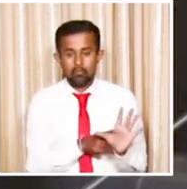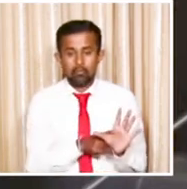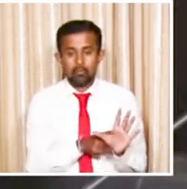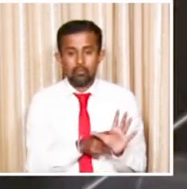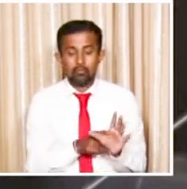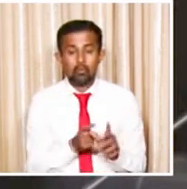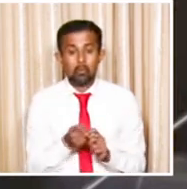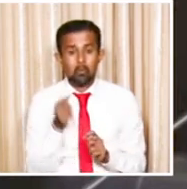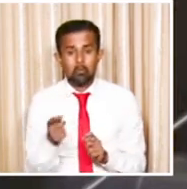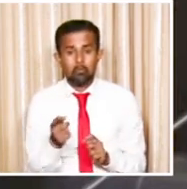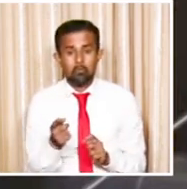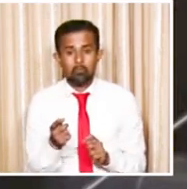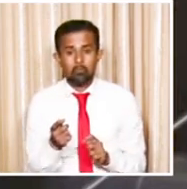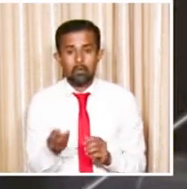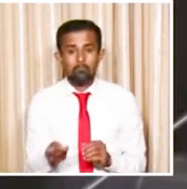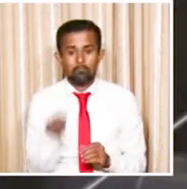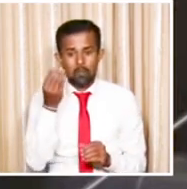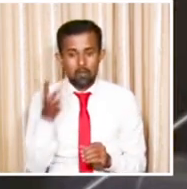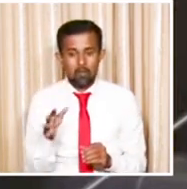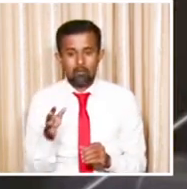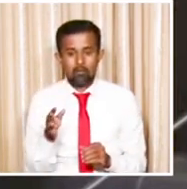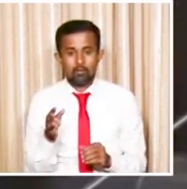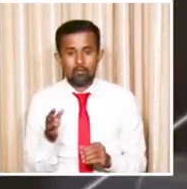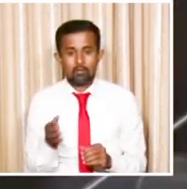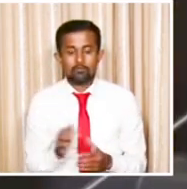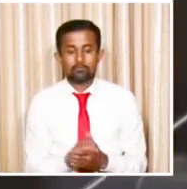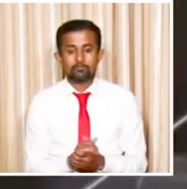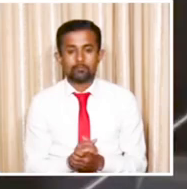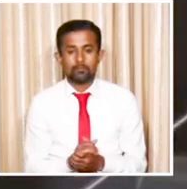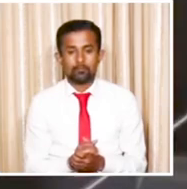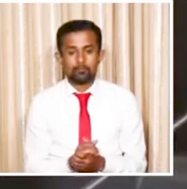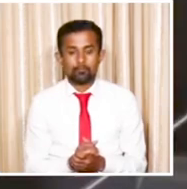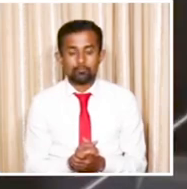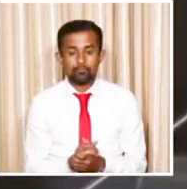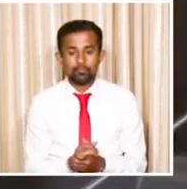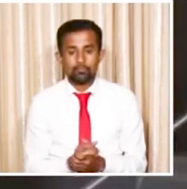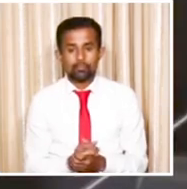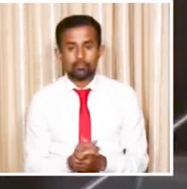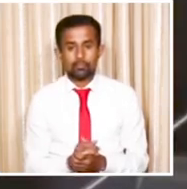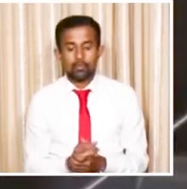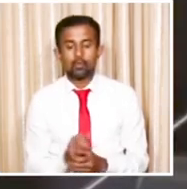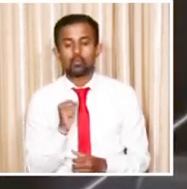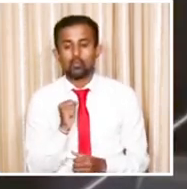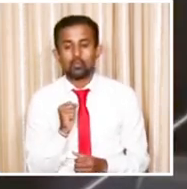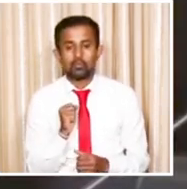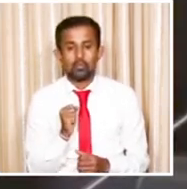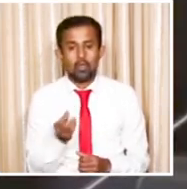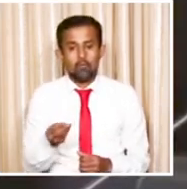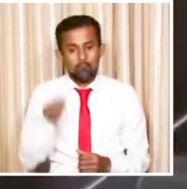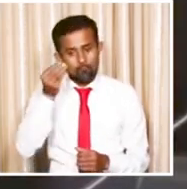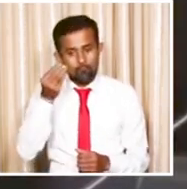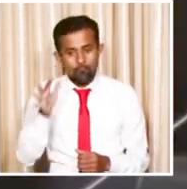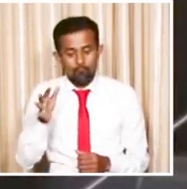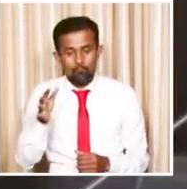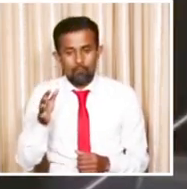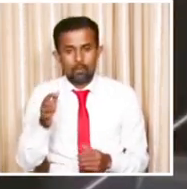ප්‍රතිලාභ සඳහා දෙන දීමනාව ඉහළ දැම්ම. 2015ෙත් මේක ඉස්සුවා. හැබැයි ඒකෙන් මොකද්ද වුනේ? දැන් වැඩි කරා. ඒකෙන්